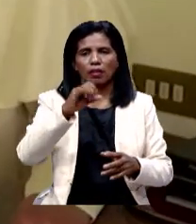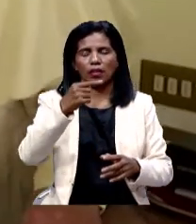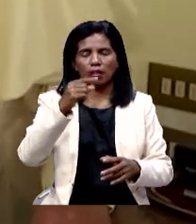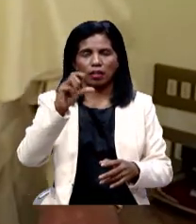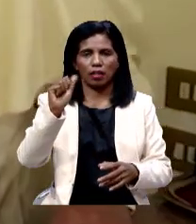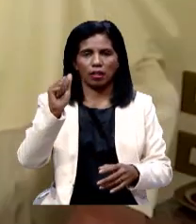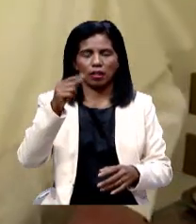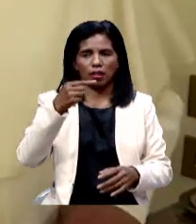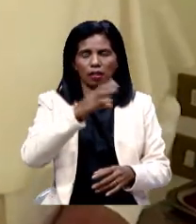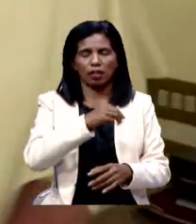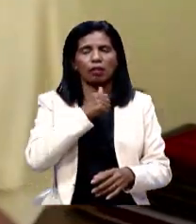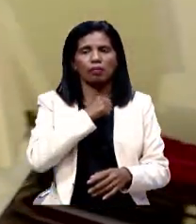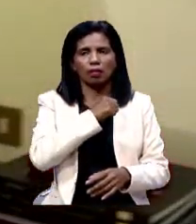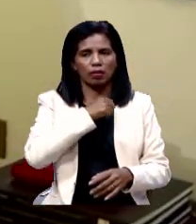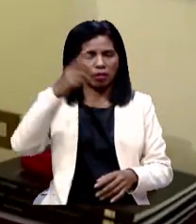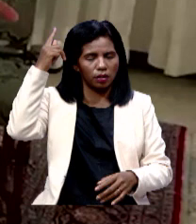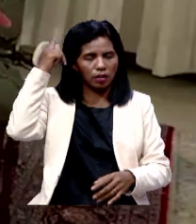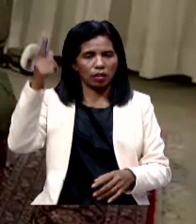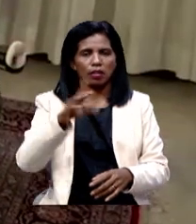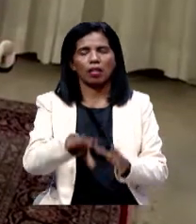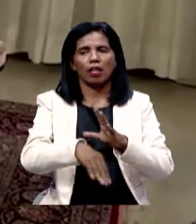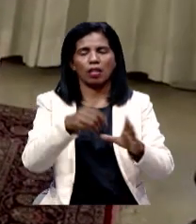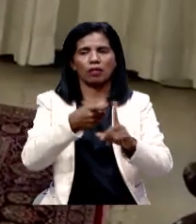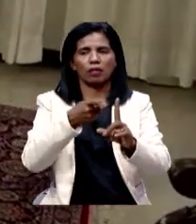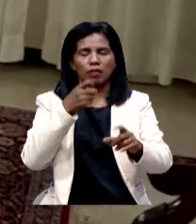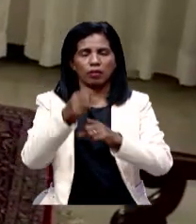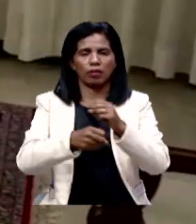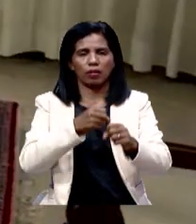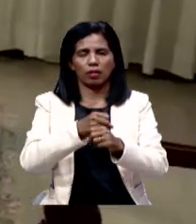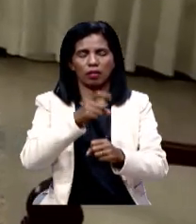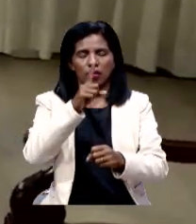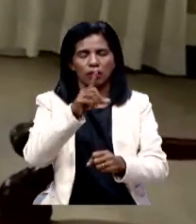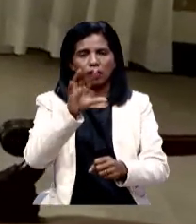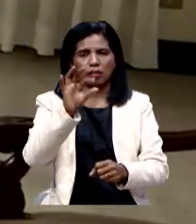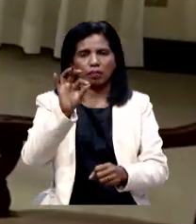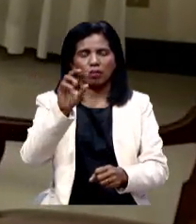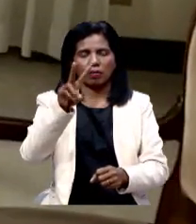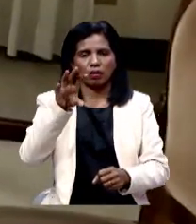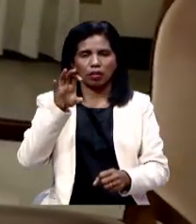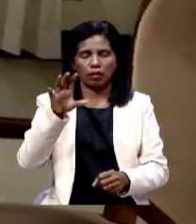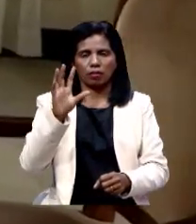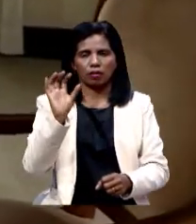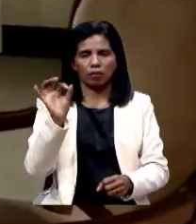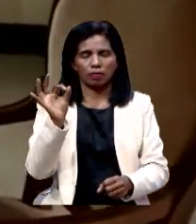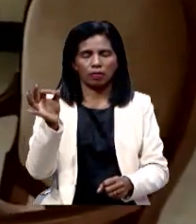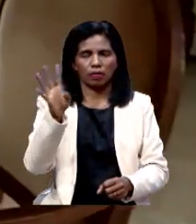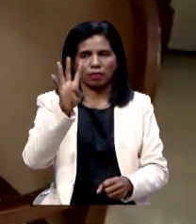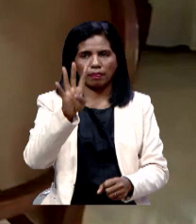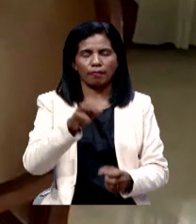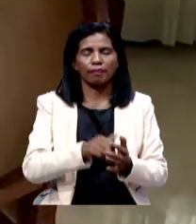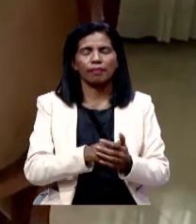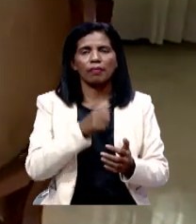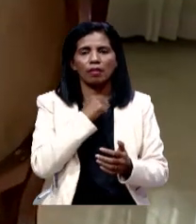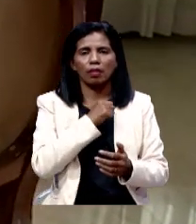Papa Celestino V, nebe resigna ang husi Papa e tina rihun ida ato srua senulura senhat. Papa Bento